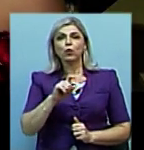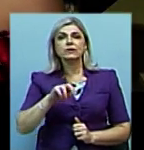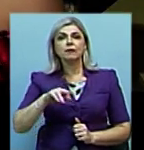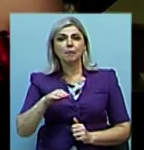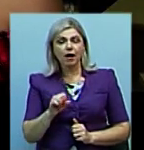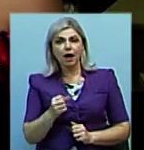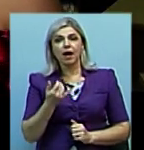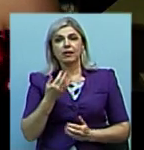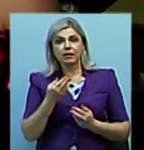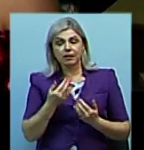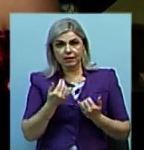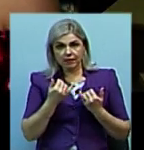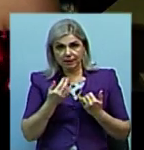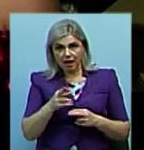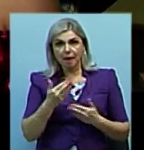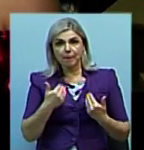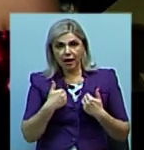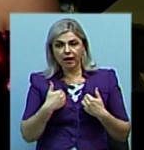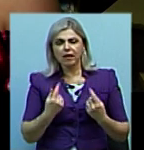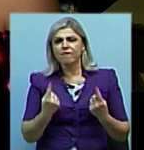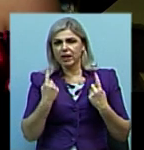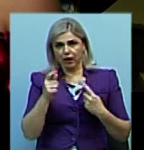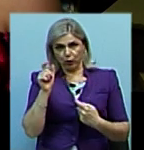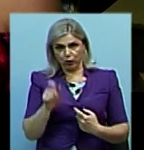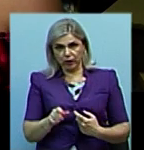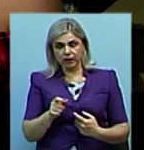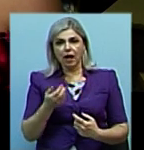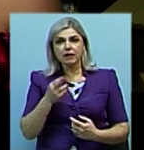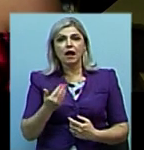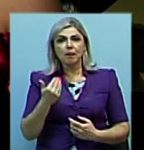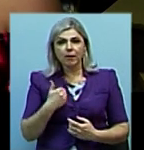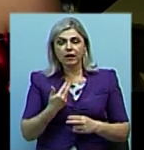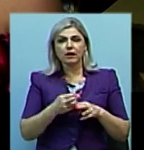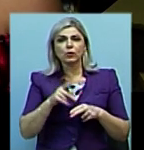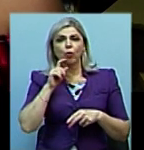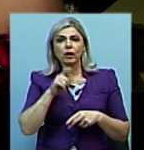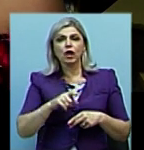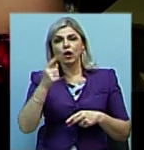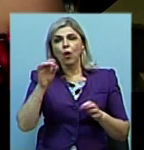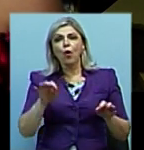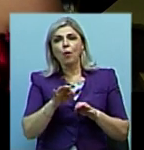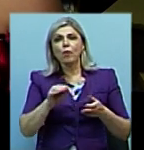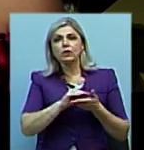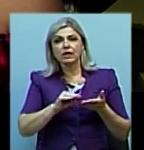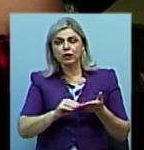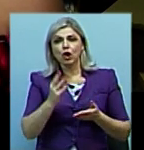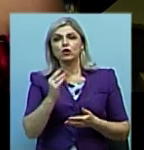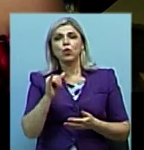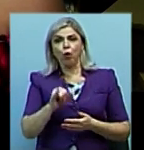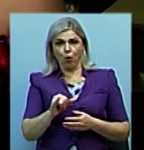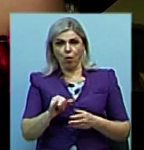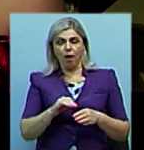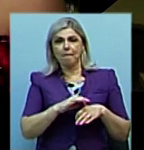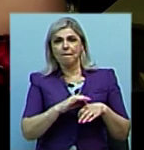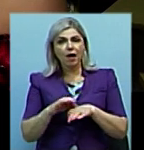мене велика людина, як для мене це український композитор, співак, шоумен, який